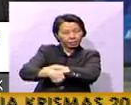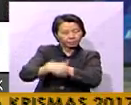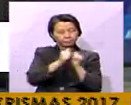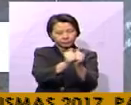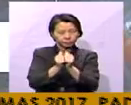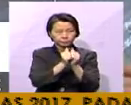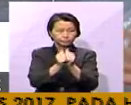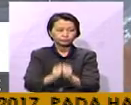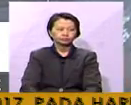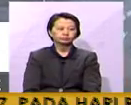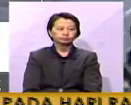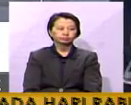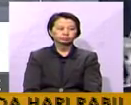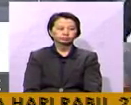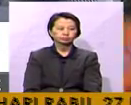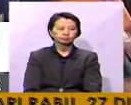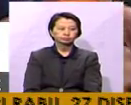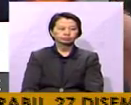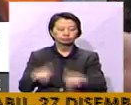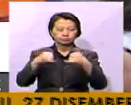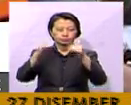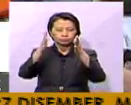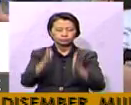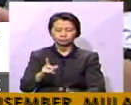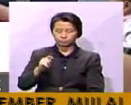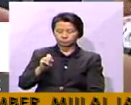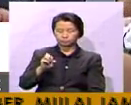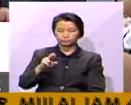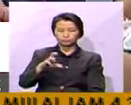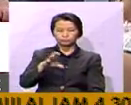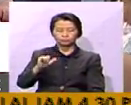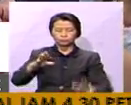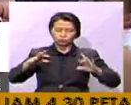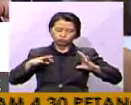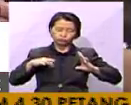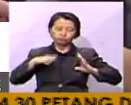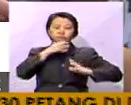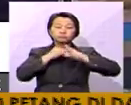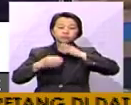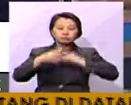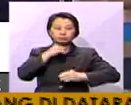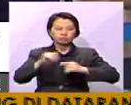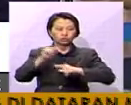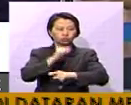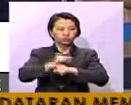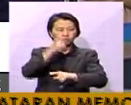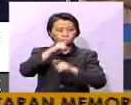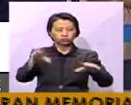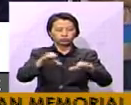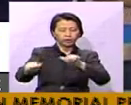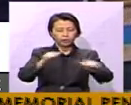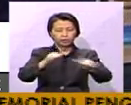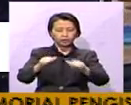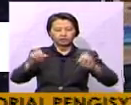sama. Sementara itu, atlet terjun negara Tracy Vivian cuti Christmas pada kali ini akan digunakan untuk melakukan